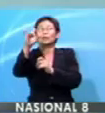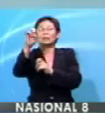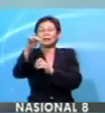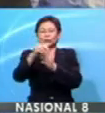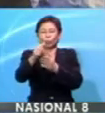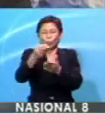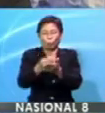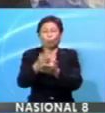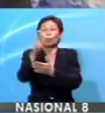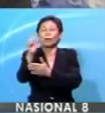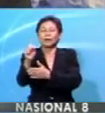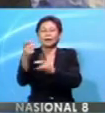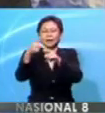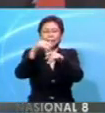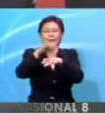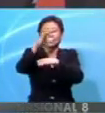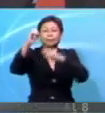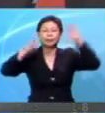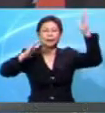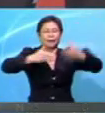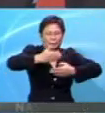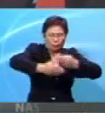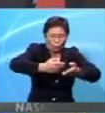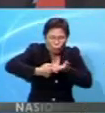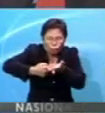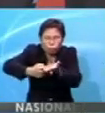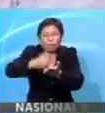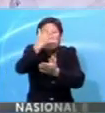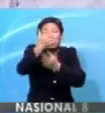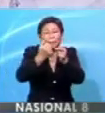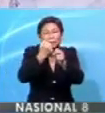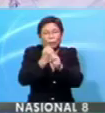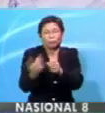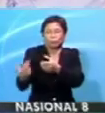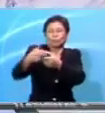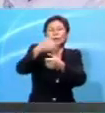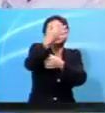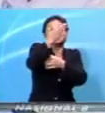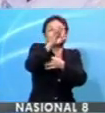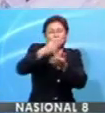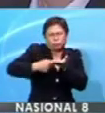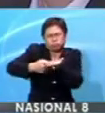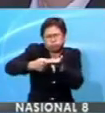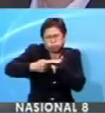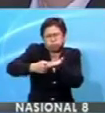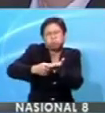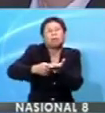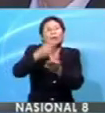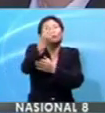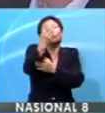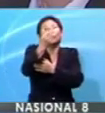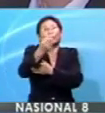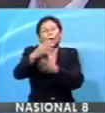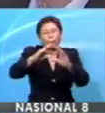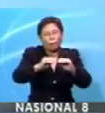kepada Syarikat Malaysia proses rundingan tppa selama 5 tahun telah melibatkan 19 pusingan perbincangan formal 12